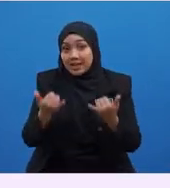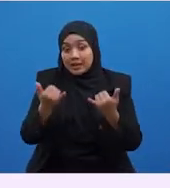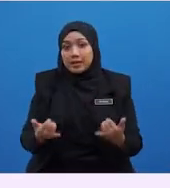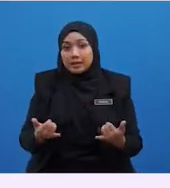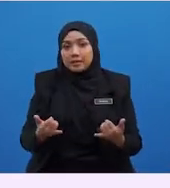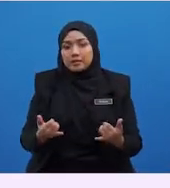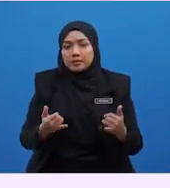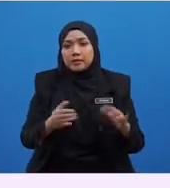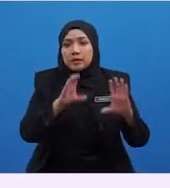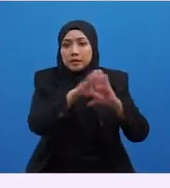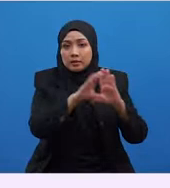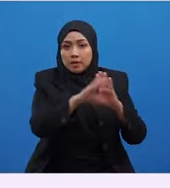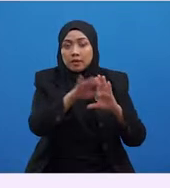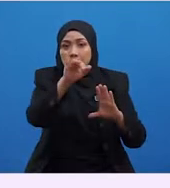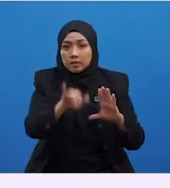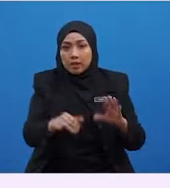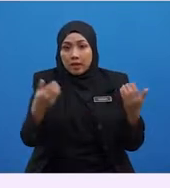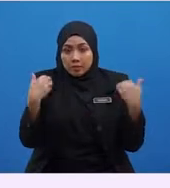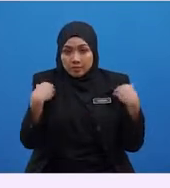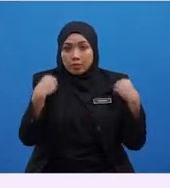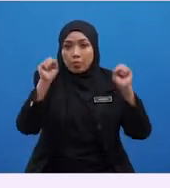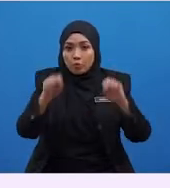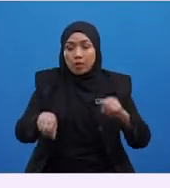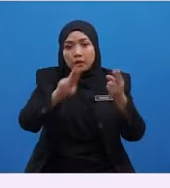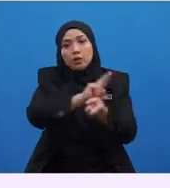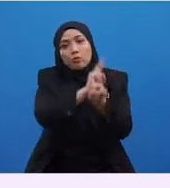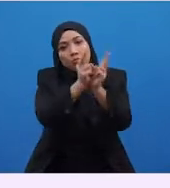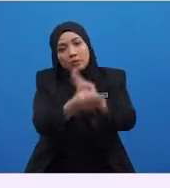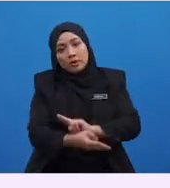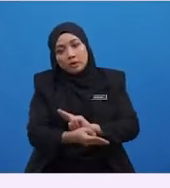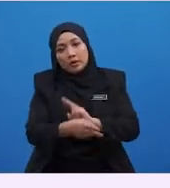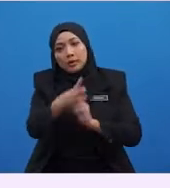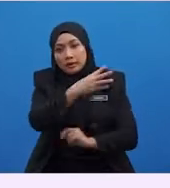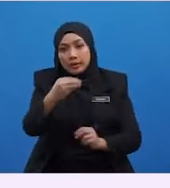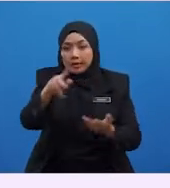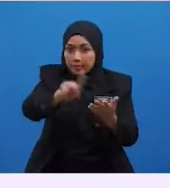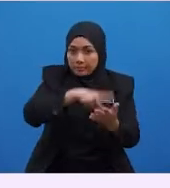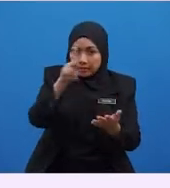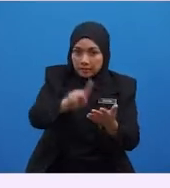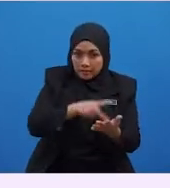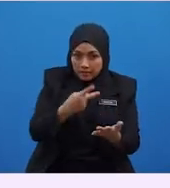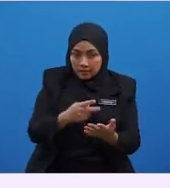Sekarang, data yang diperoleh boleh diubah suai dan dikemaskini.